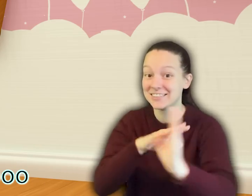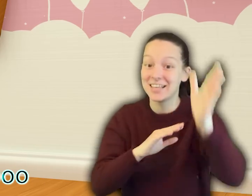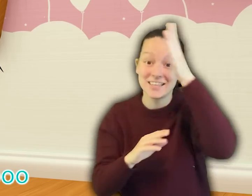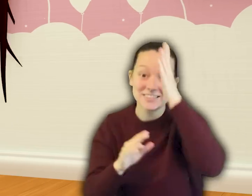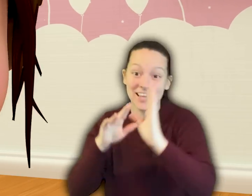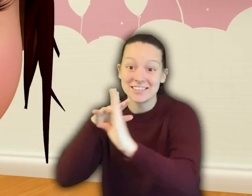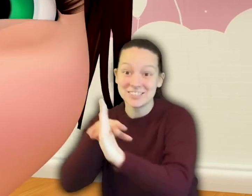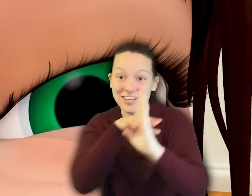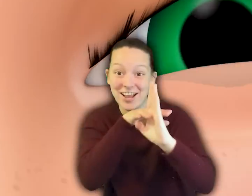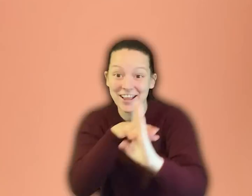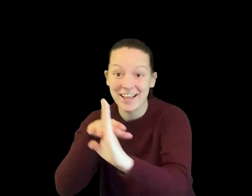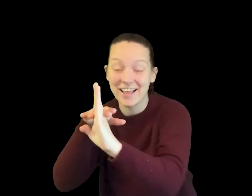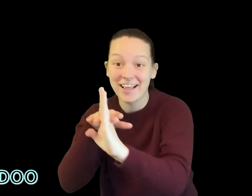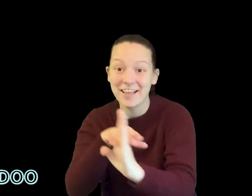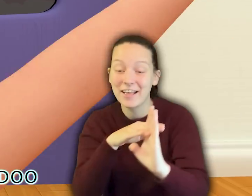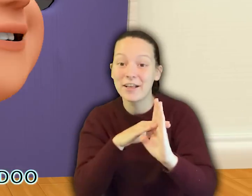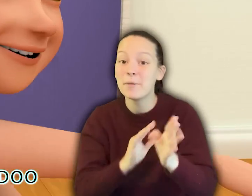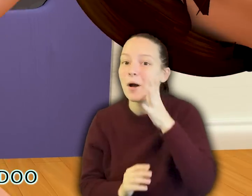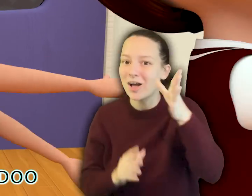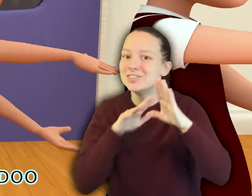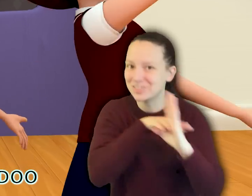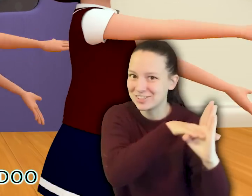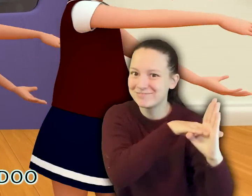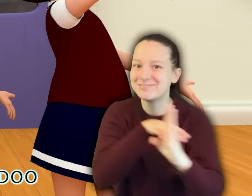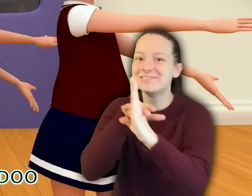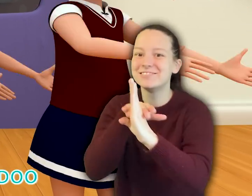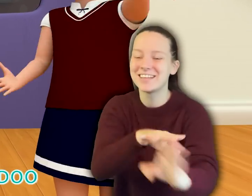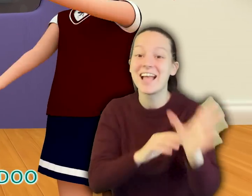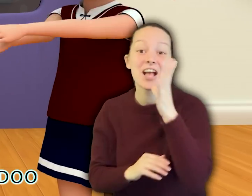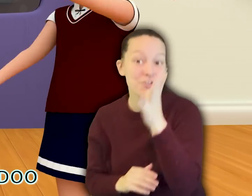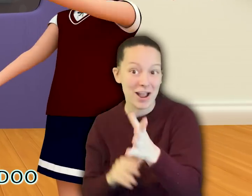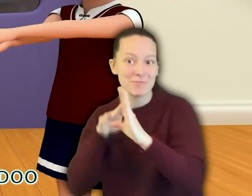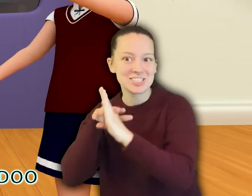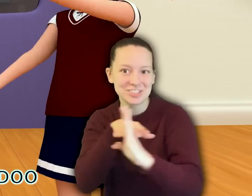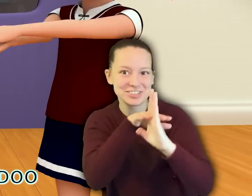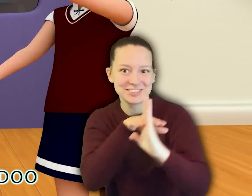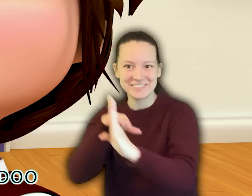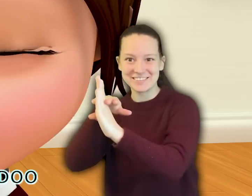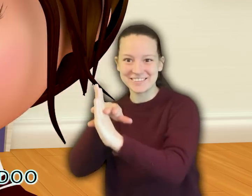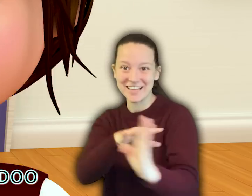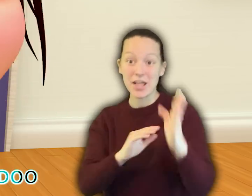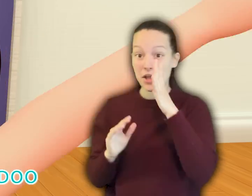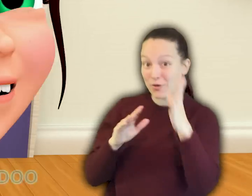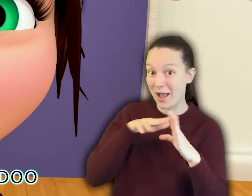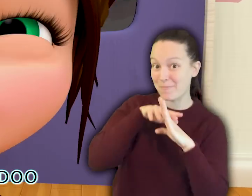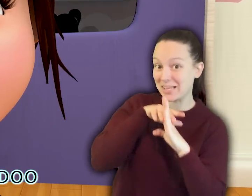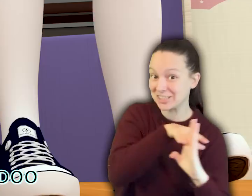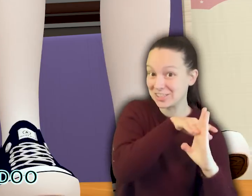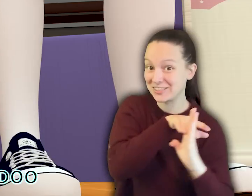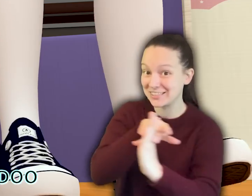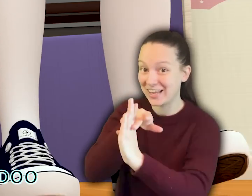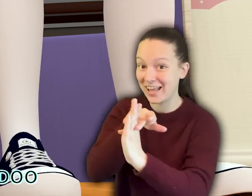doo doo doo doo dooo daddy shark Grandma shark doo dooo doo doo doo doo Grandma shark doo dooo doo doo doo doo